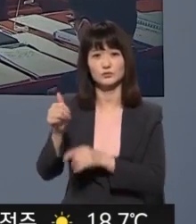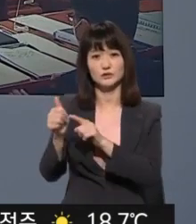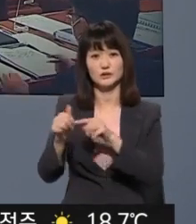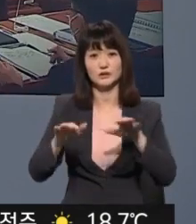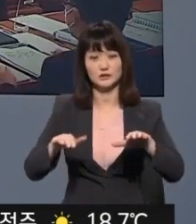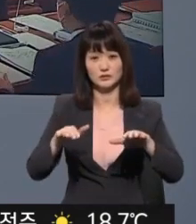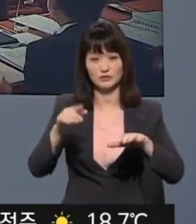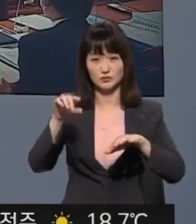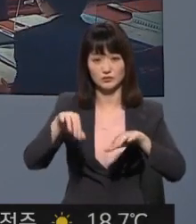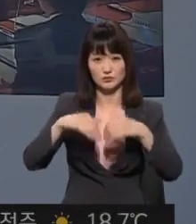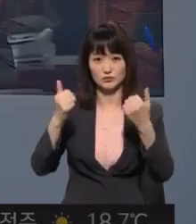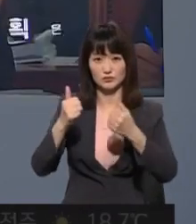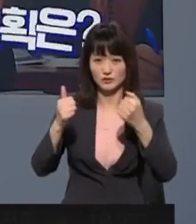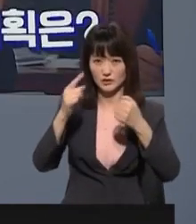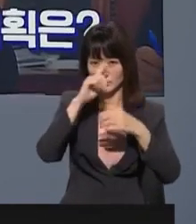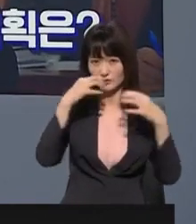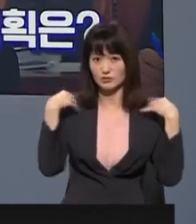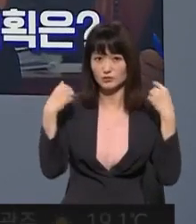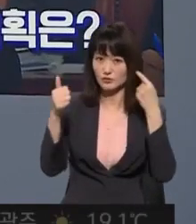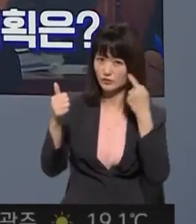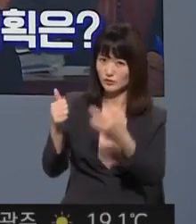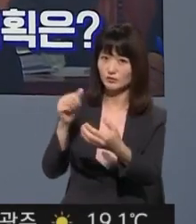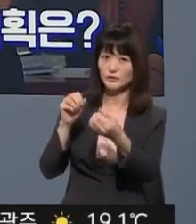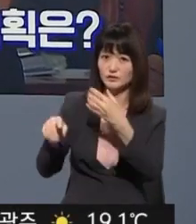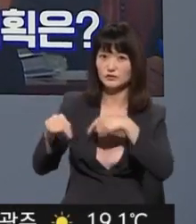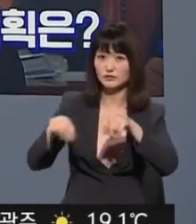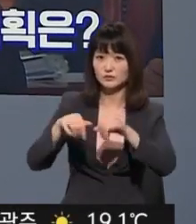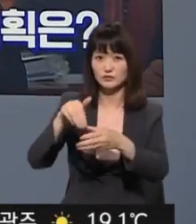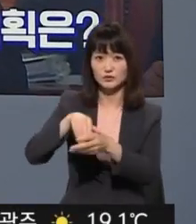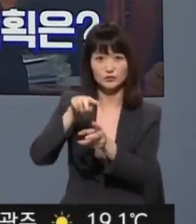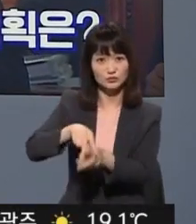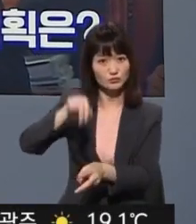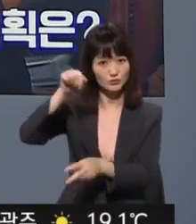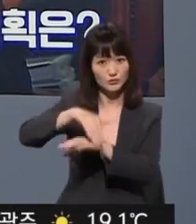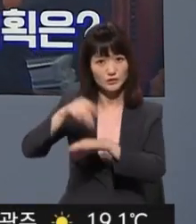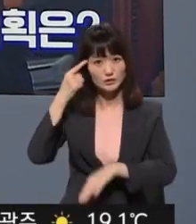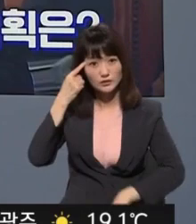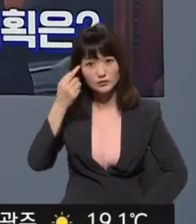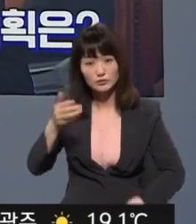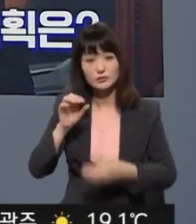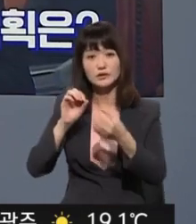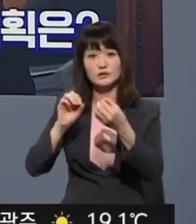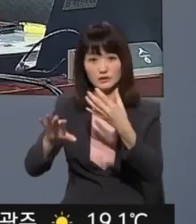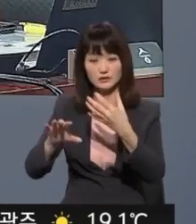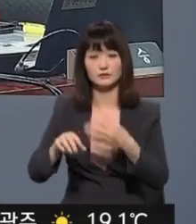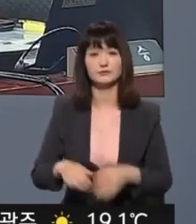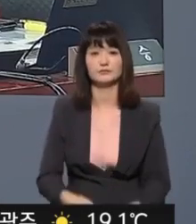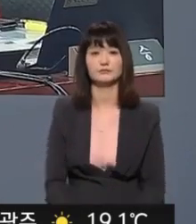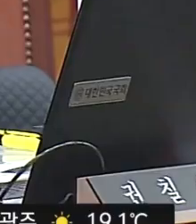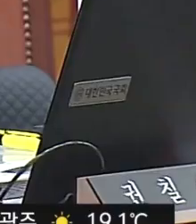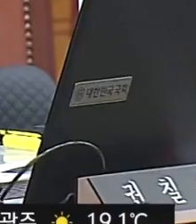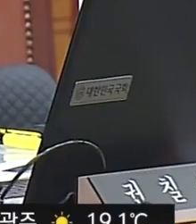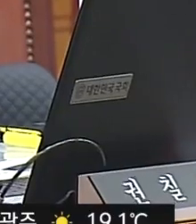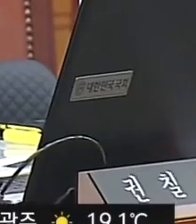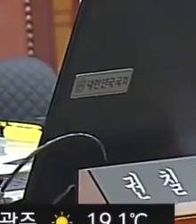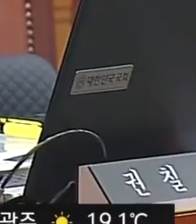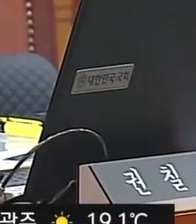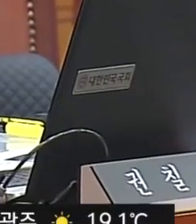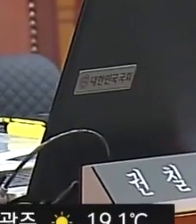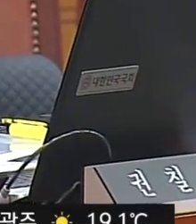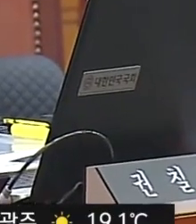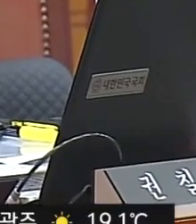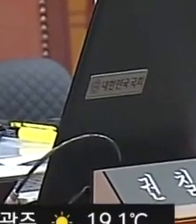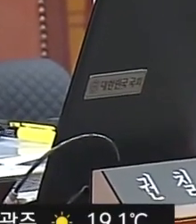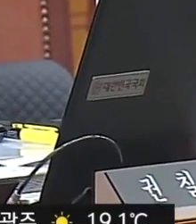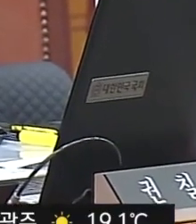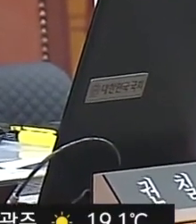이번 국정감사에선 정치인으로 선거에 출마할 계획이 있냐는 질문에 이렇게 대답했습니다. 그 한 장관님은